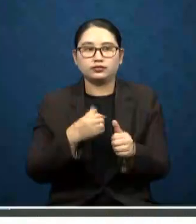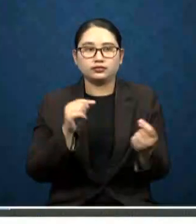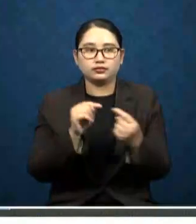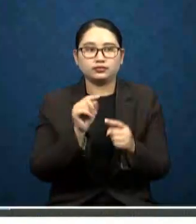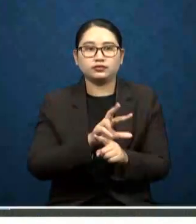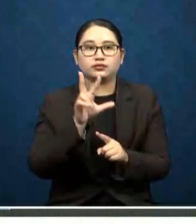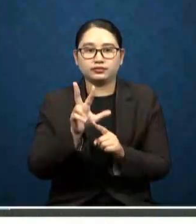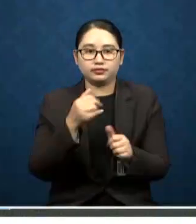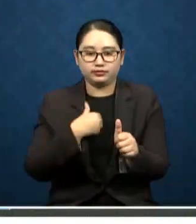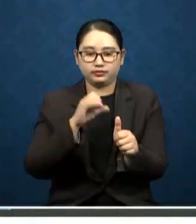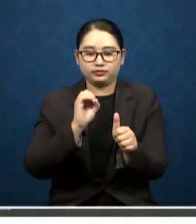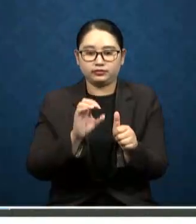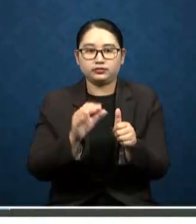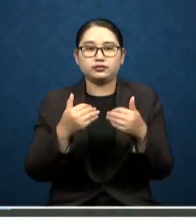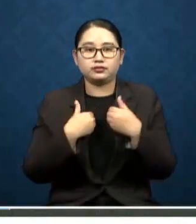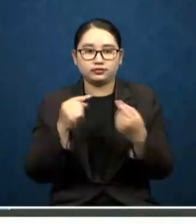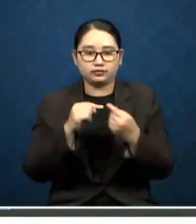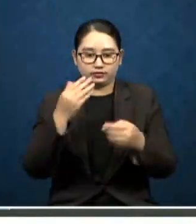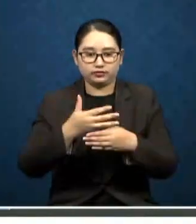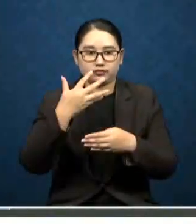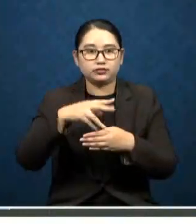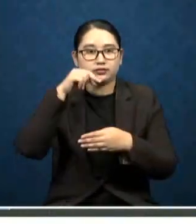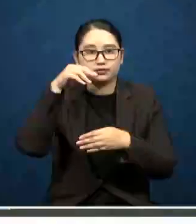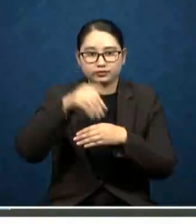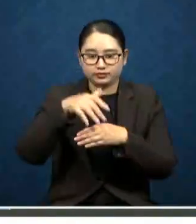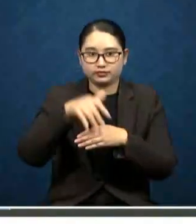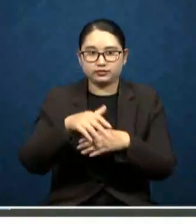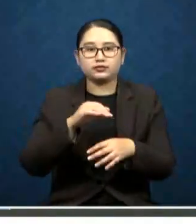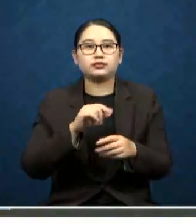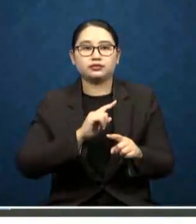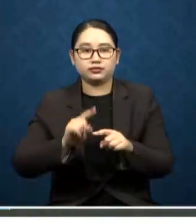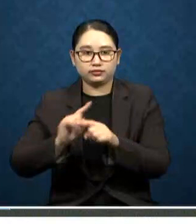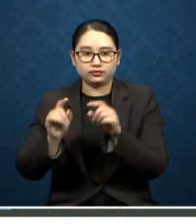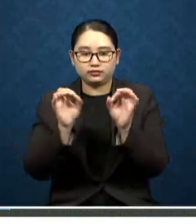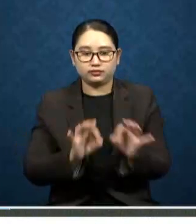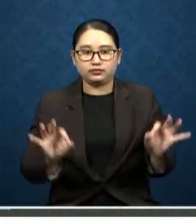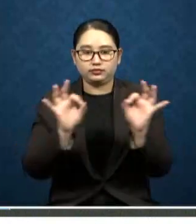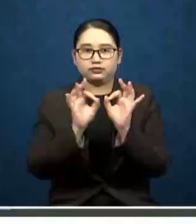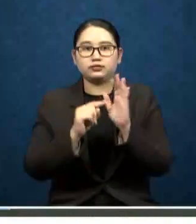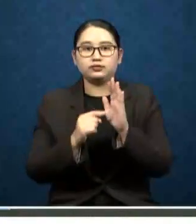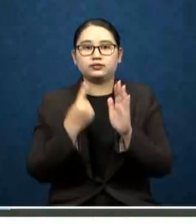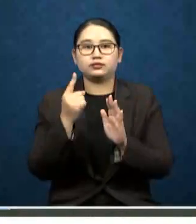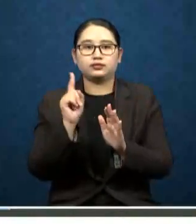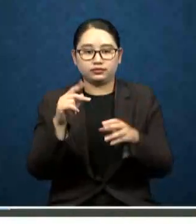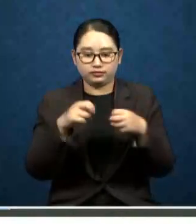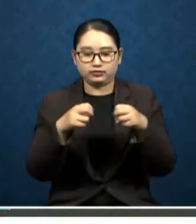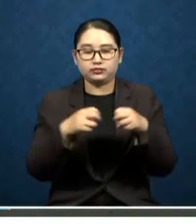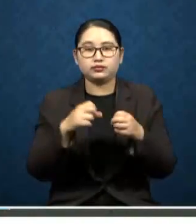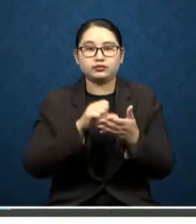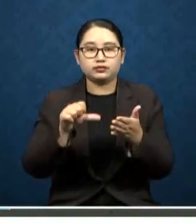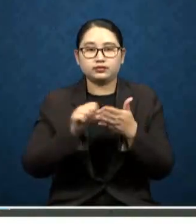ที่ 3ว่าการสร้างฝายชุมชนแต่ละแห่งนั้นต้องเริ่มจากความต้องการแก้ปัญหาของ